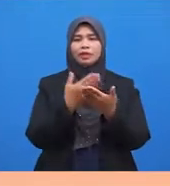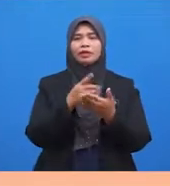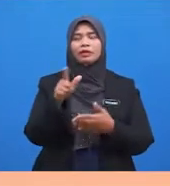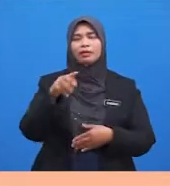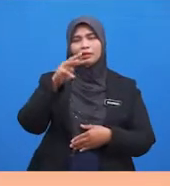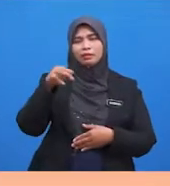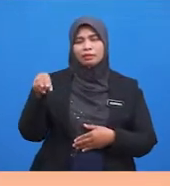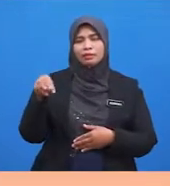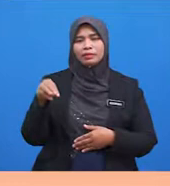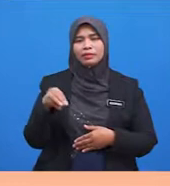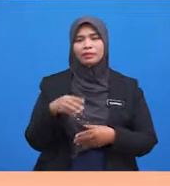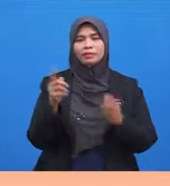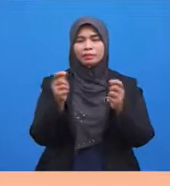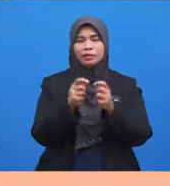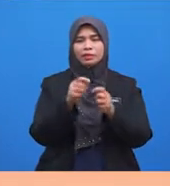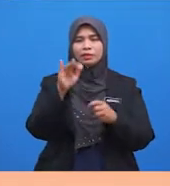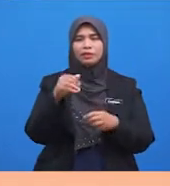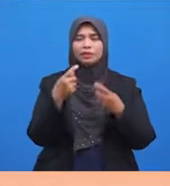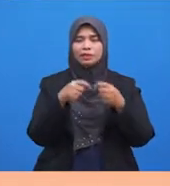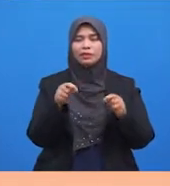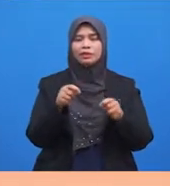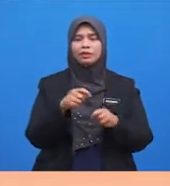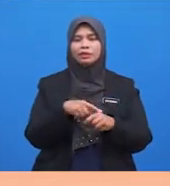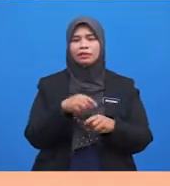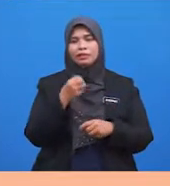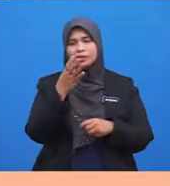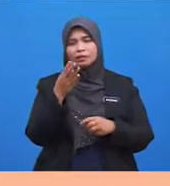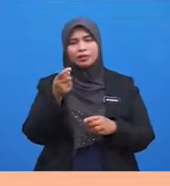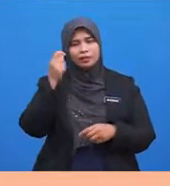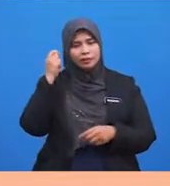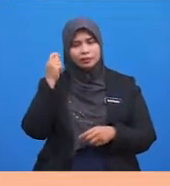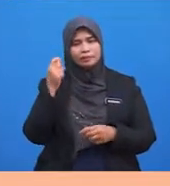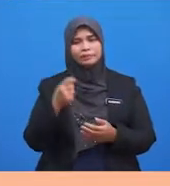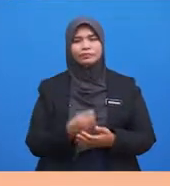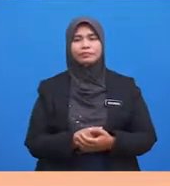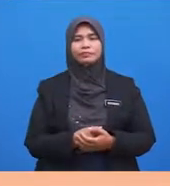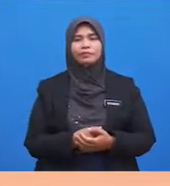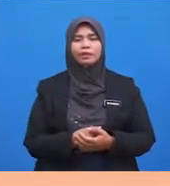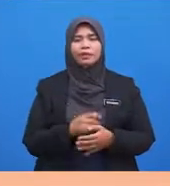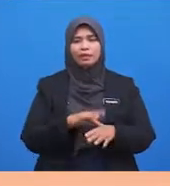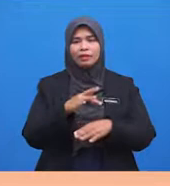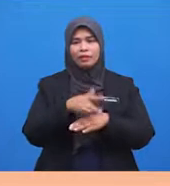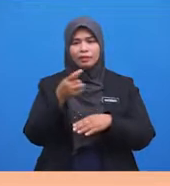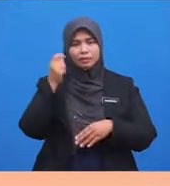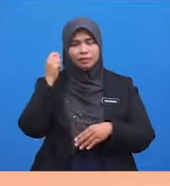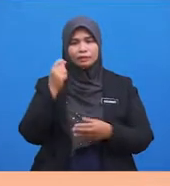murid-murid, seperti yang telah dinyatakan di dalam objektif pembelajaran pada awal